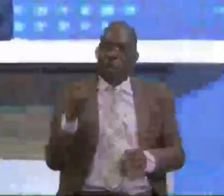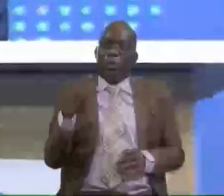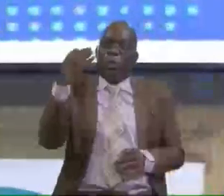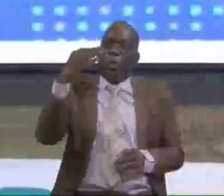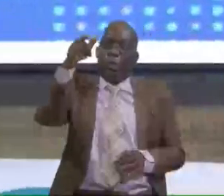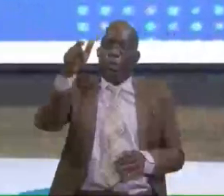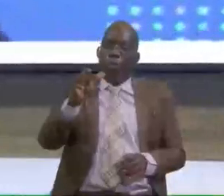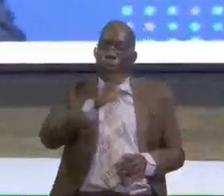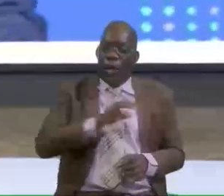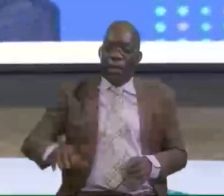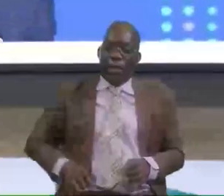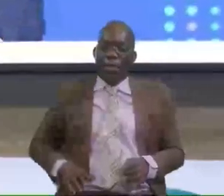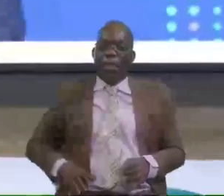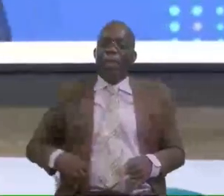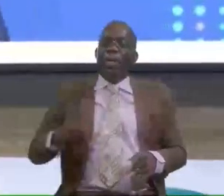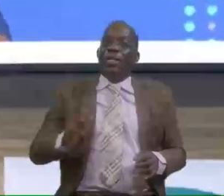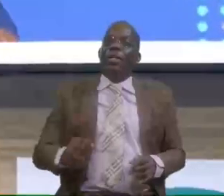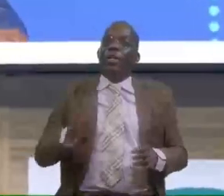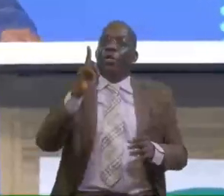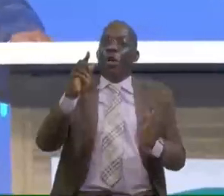cause de Christ.